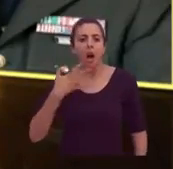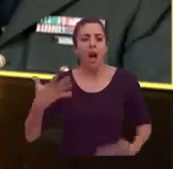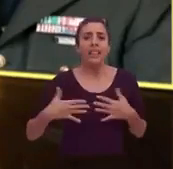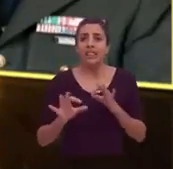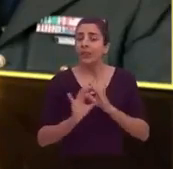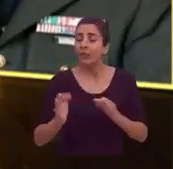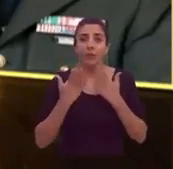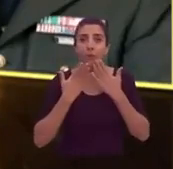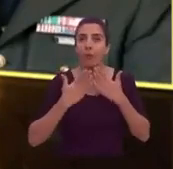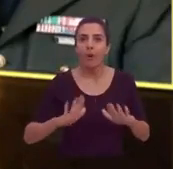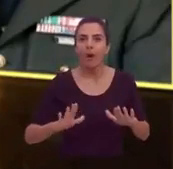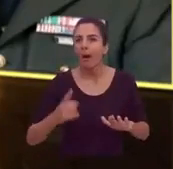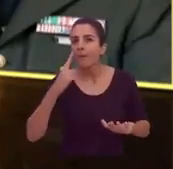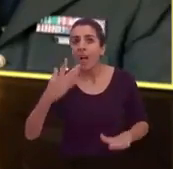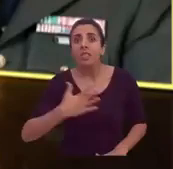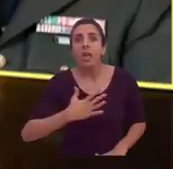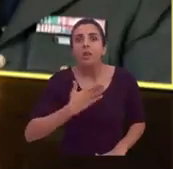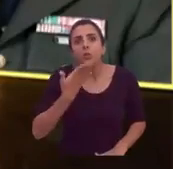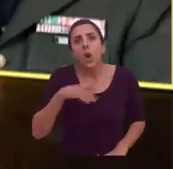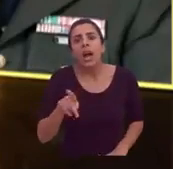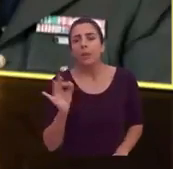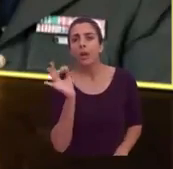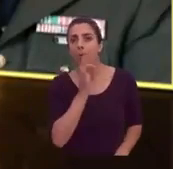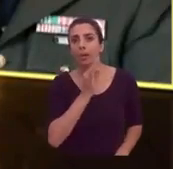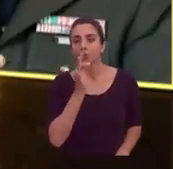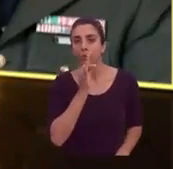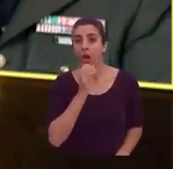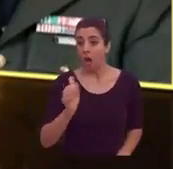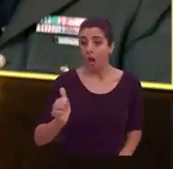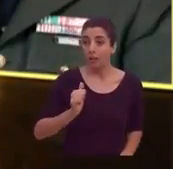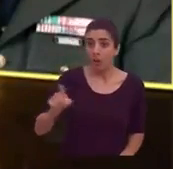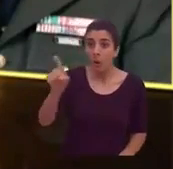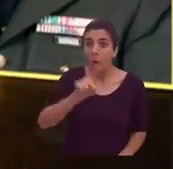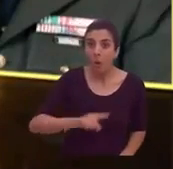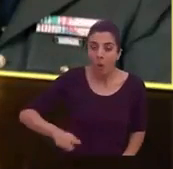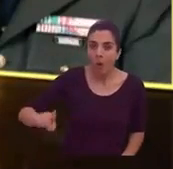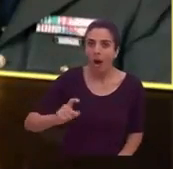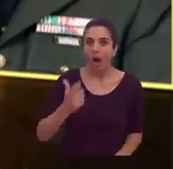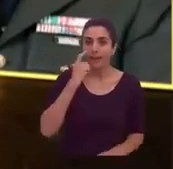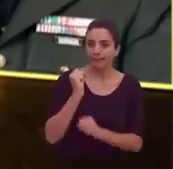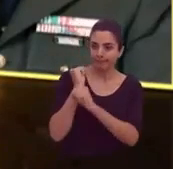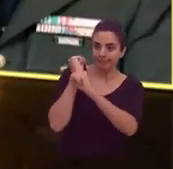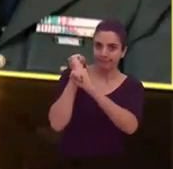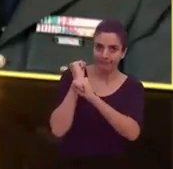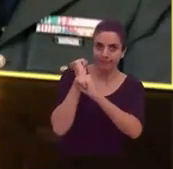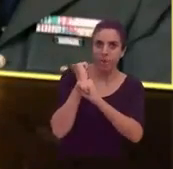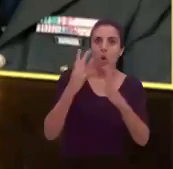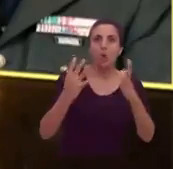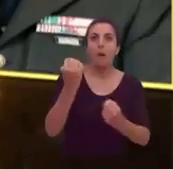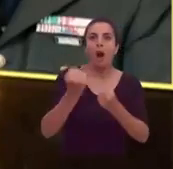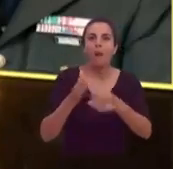kımıldamadan duruyor. Adeta nefes dahi almıyorlar. Mehmetçikler atamızın naaşını top arabasına yavaşça